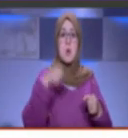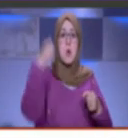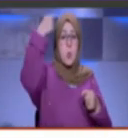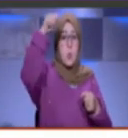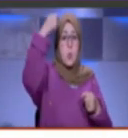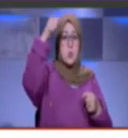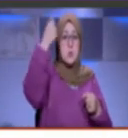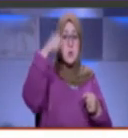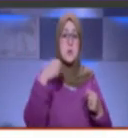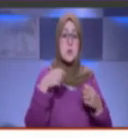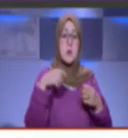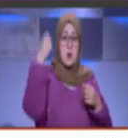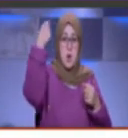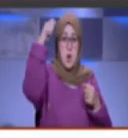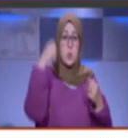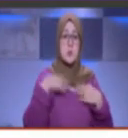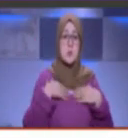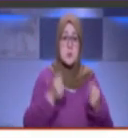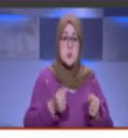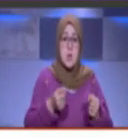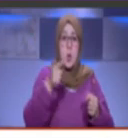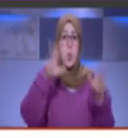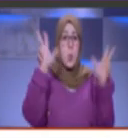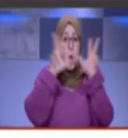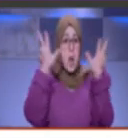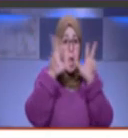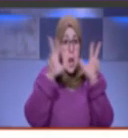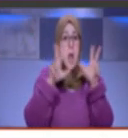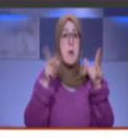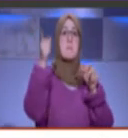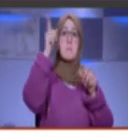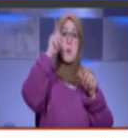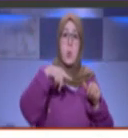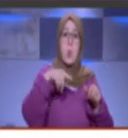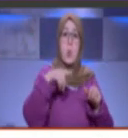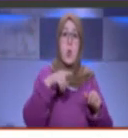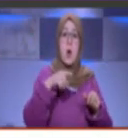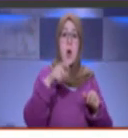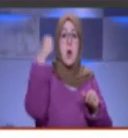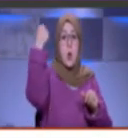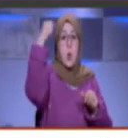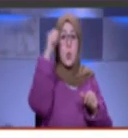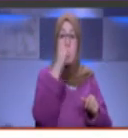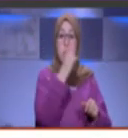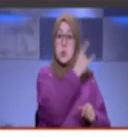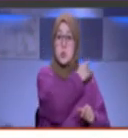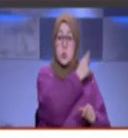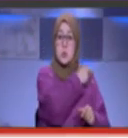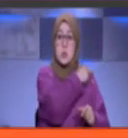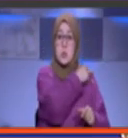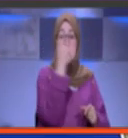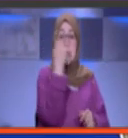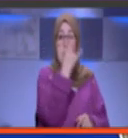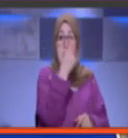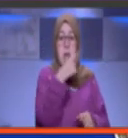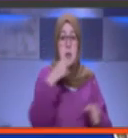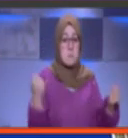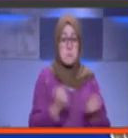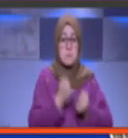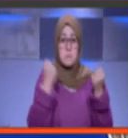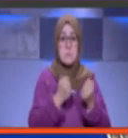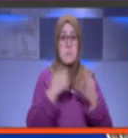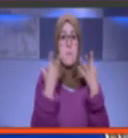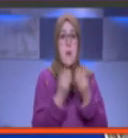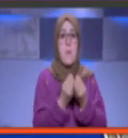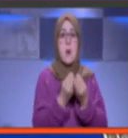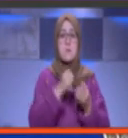في الرسائل ووزارة الداخلية كجهد بتبذله طبعا من بعد